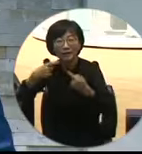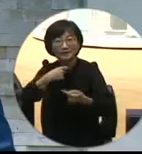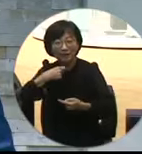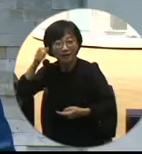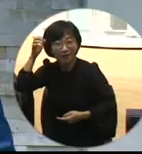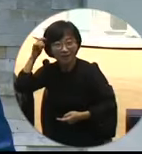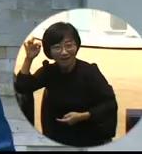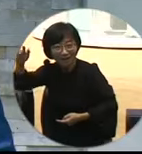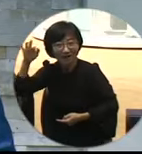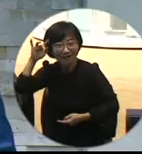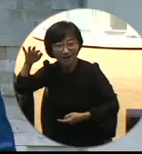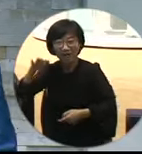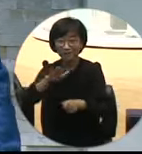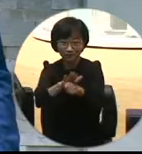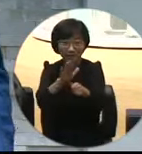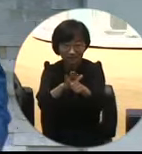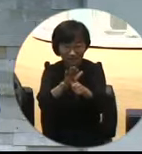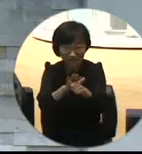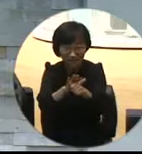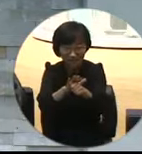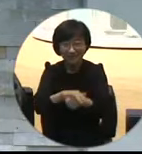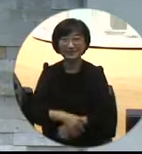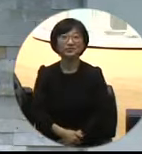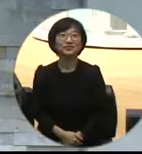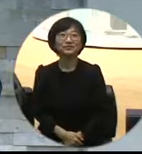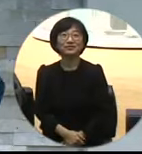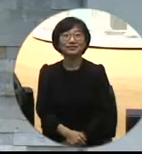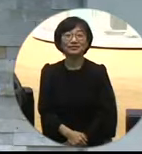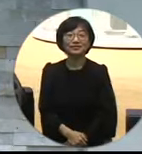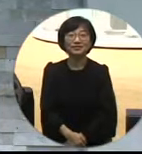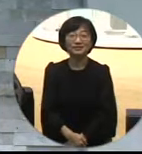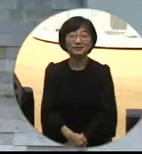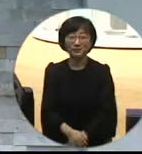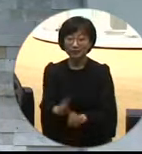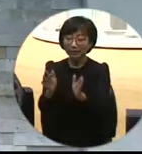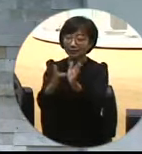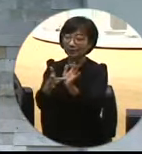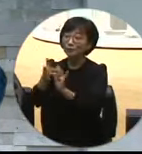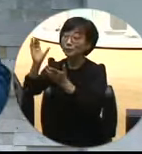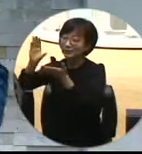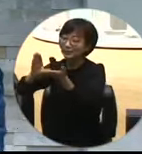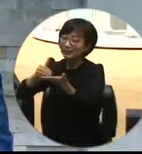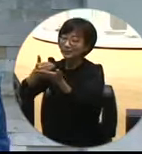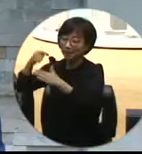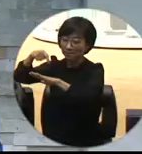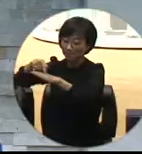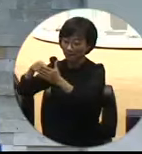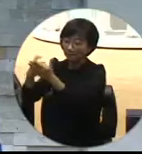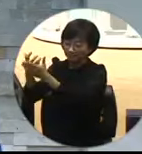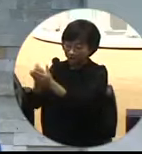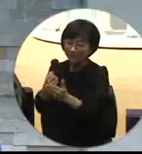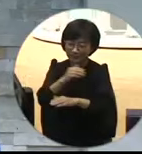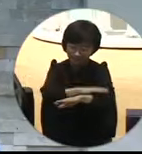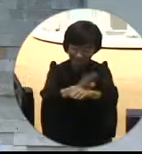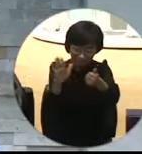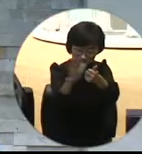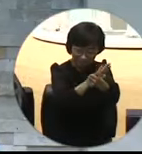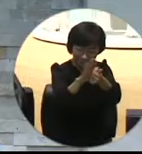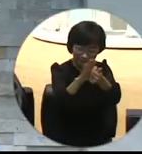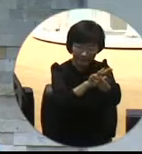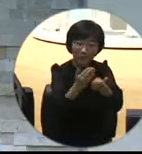케어를 잘 해야 돼요. 예수 그리스도의 마음, 가슴을 가지고 잘 케어해 줘야 돼요. 뿌리